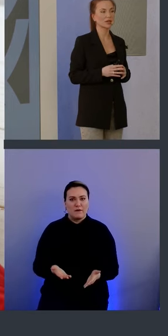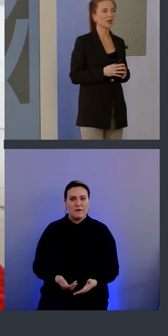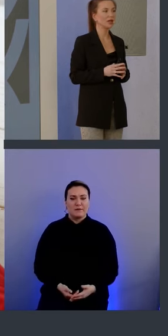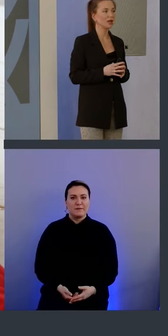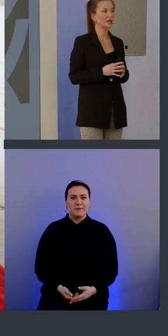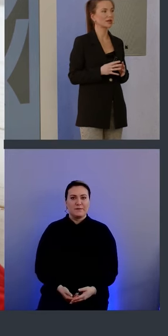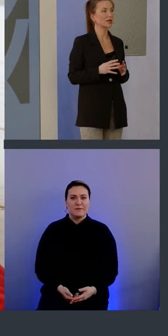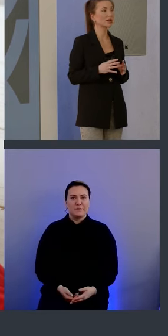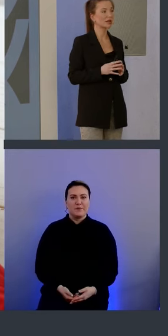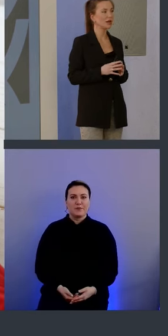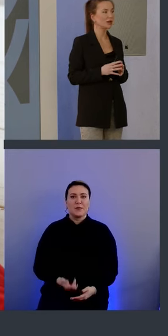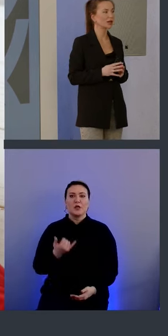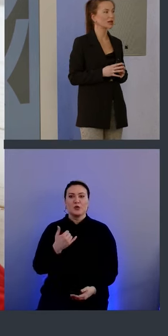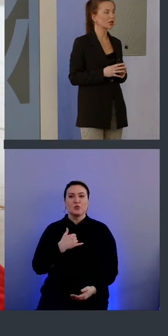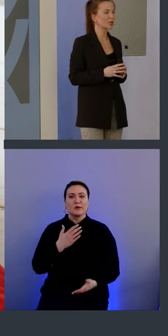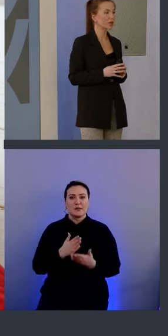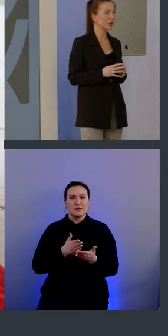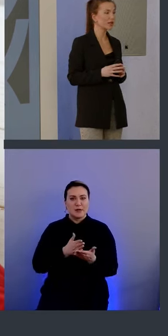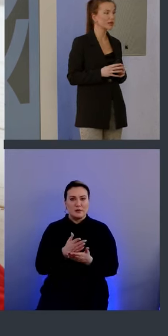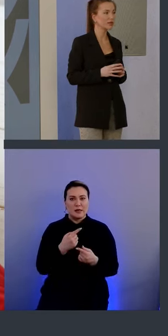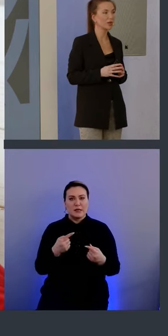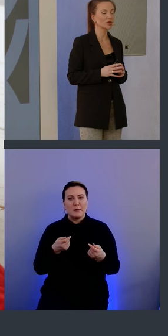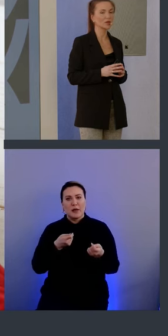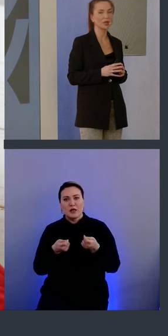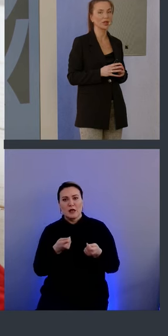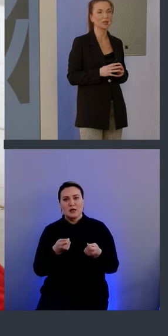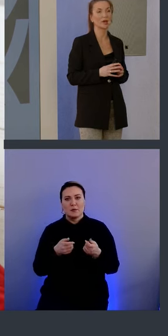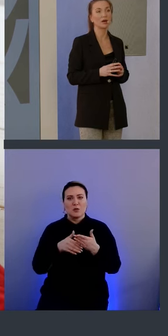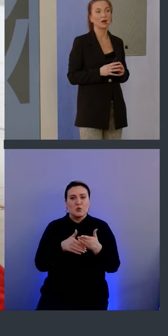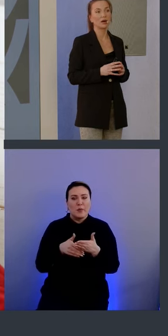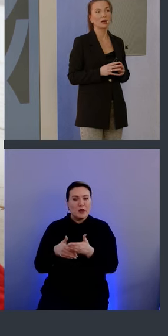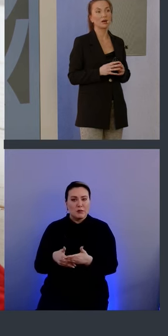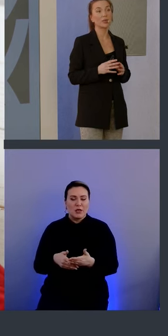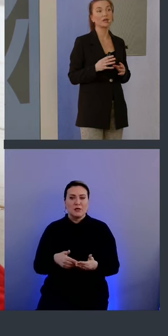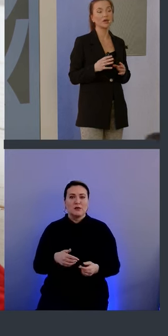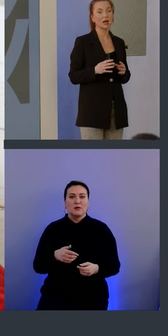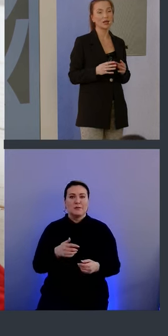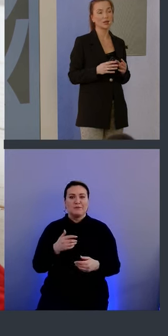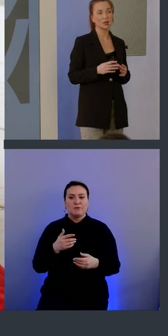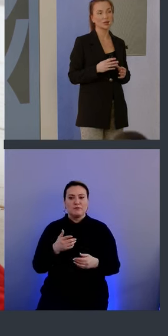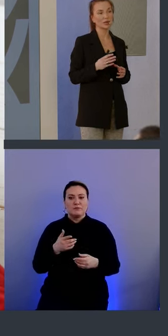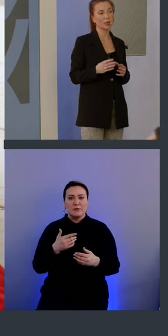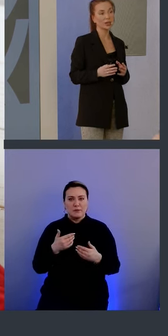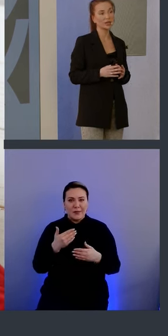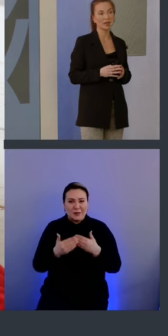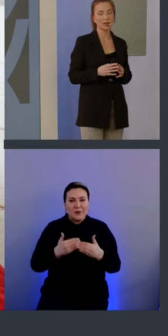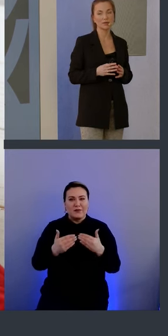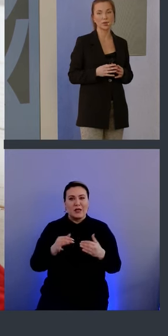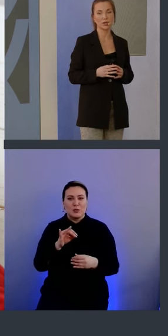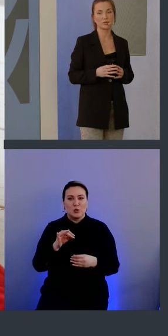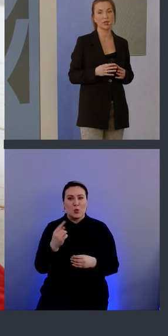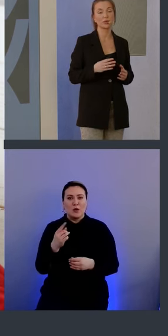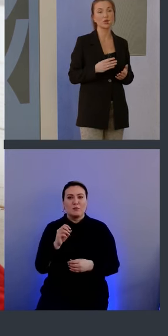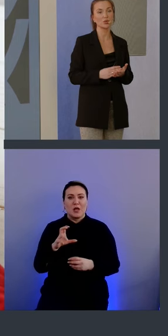нас есть цель различными маркетинговыми инструментами продвигать историю с OnePass,